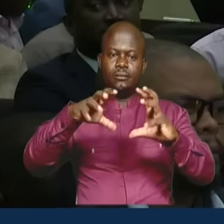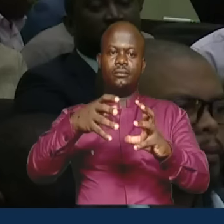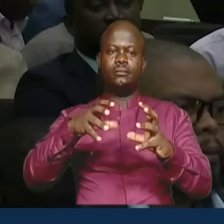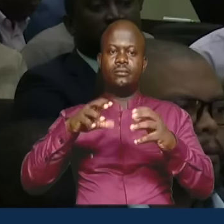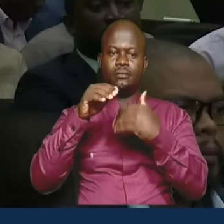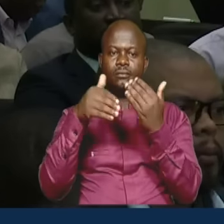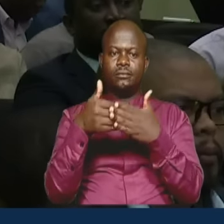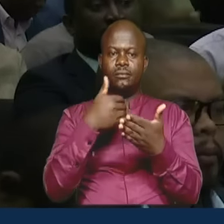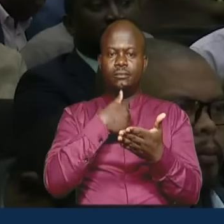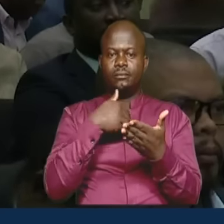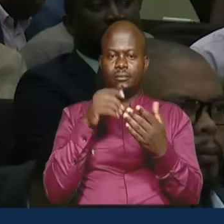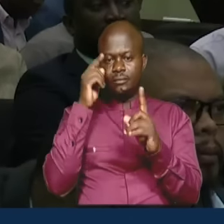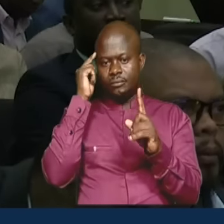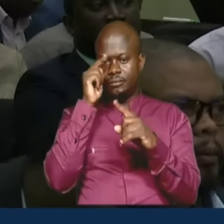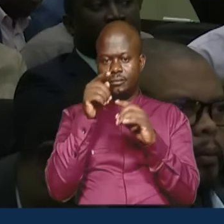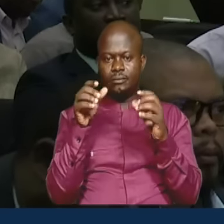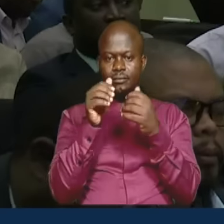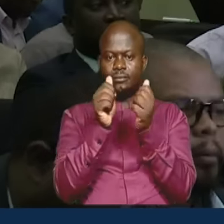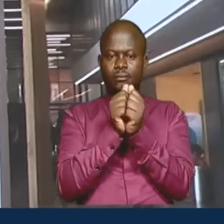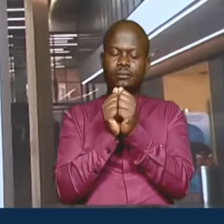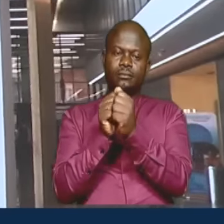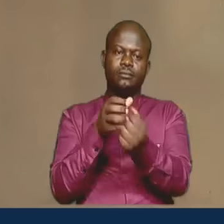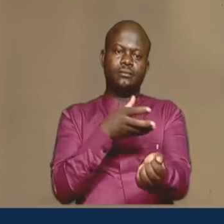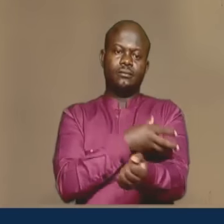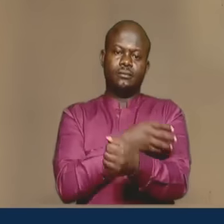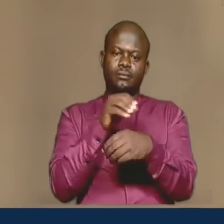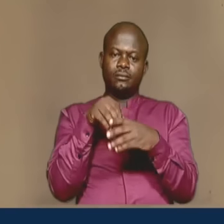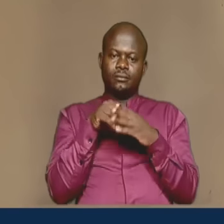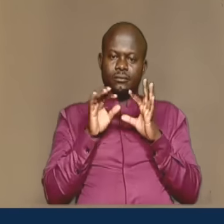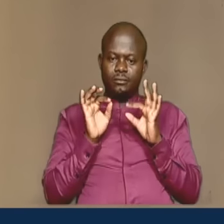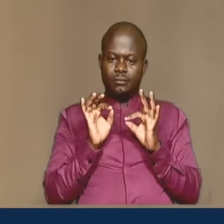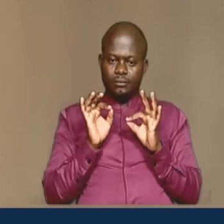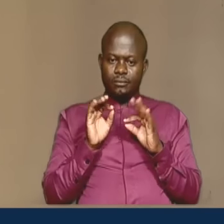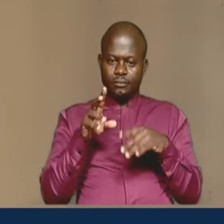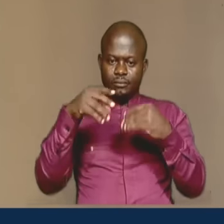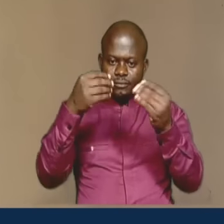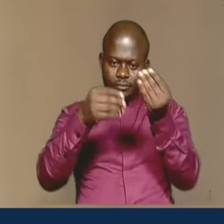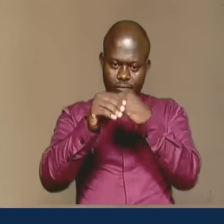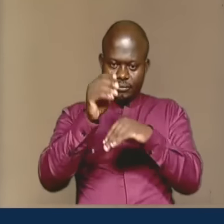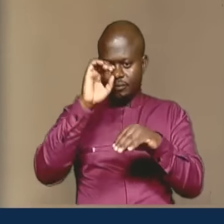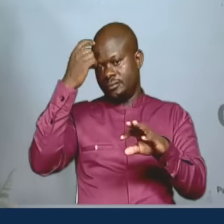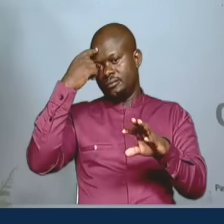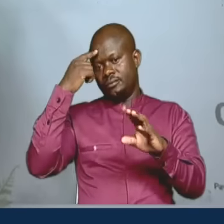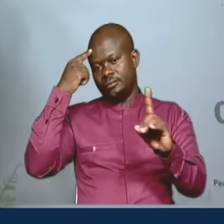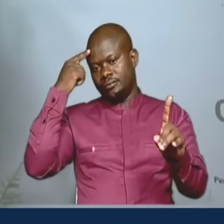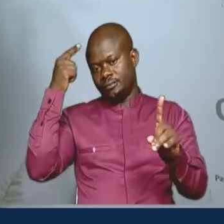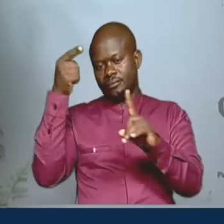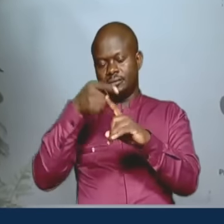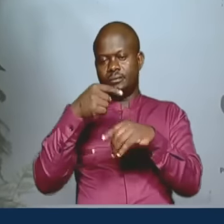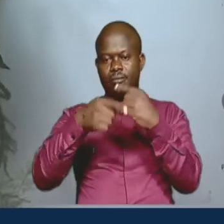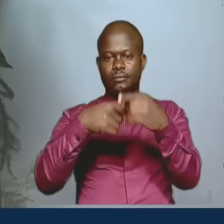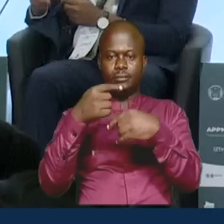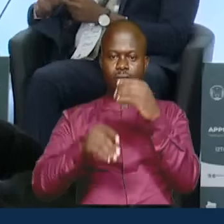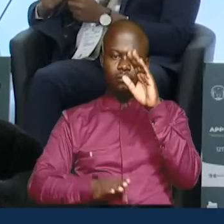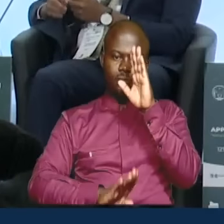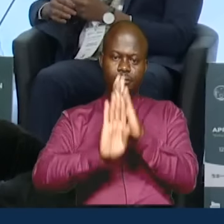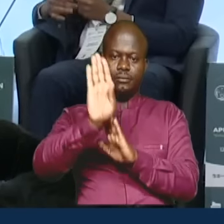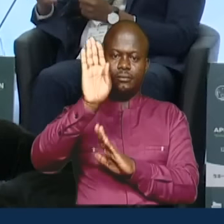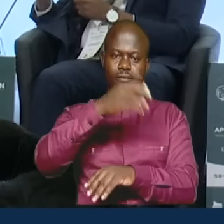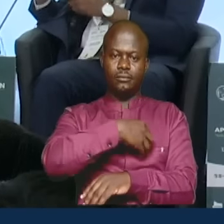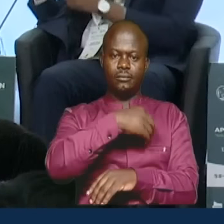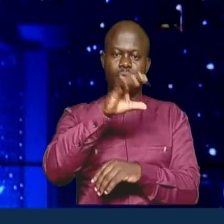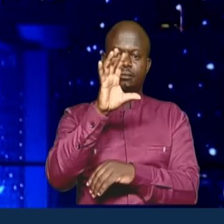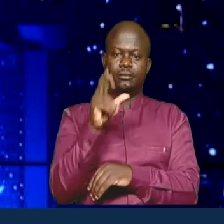Irihuriro rifite intego guriza hamwe imbaraga mu kunoza imitangire y'amasoko ya leta hagamijwe gukomeza guteza imbere ubukungu bwa